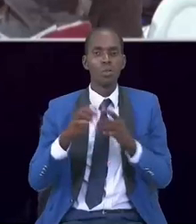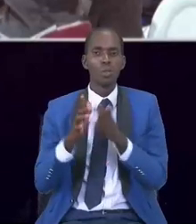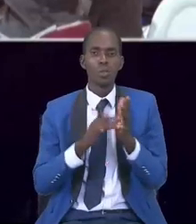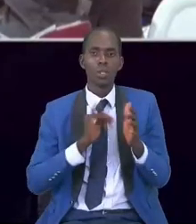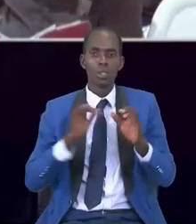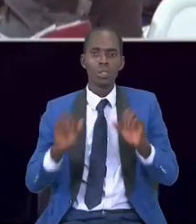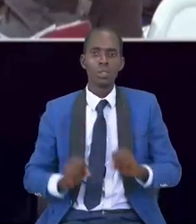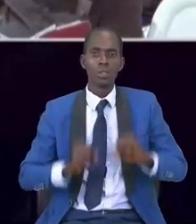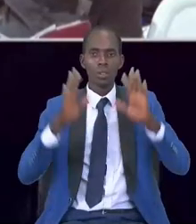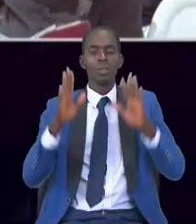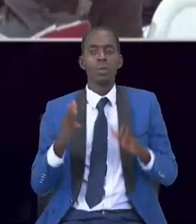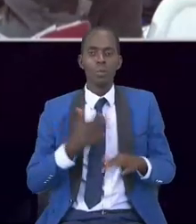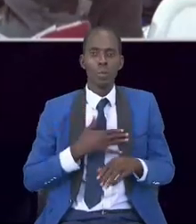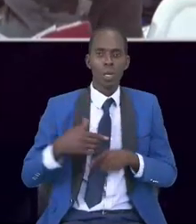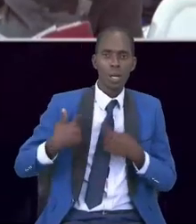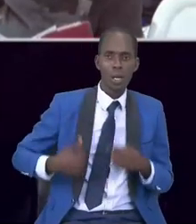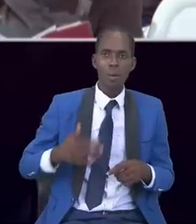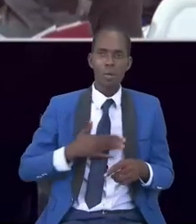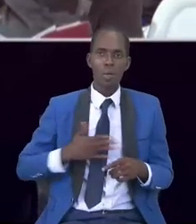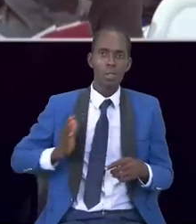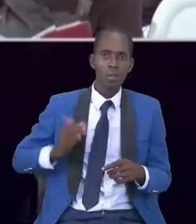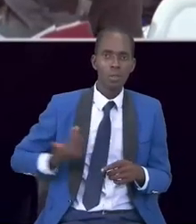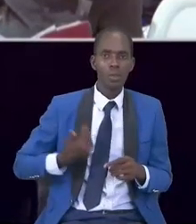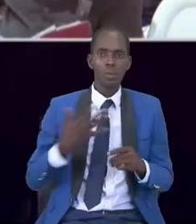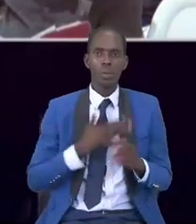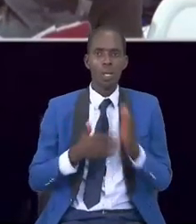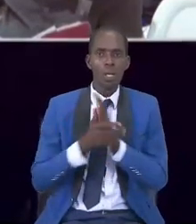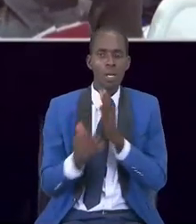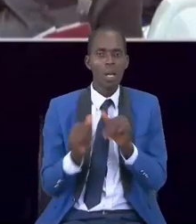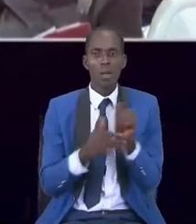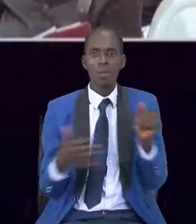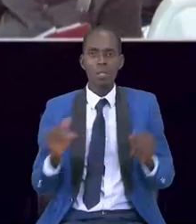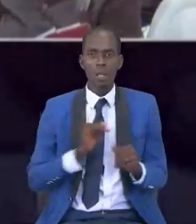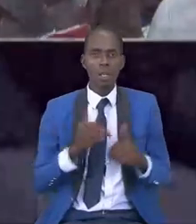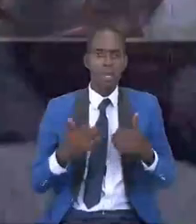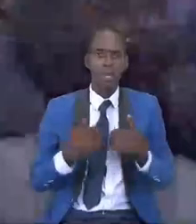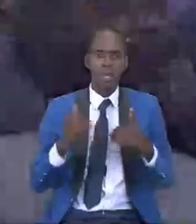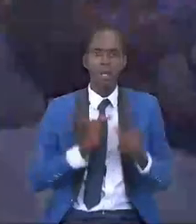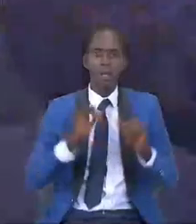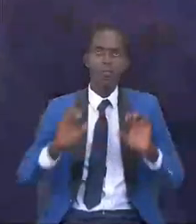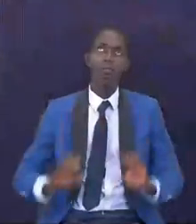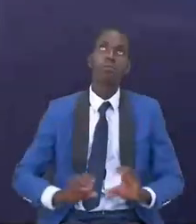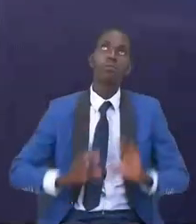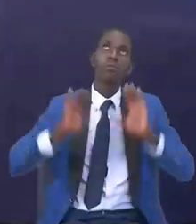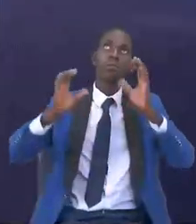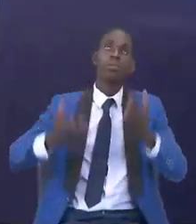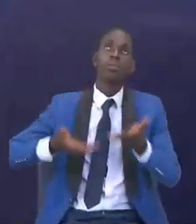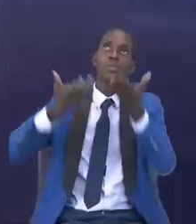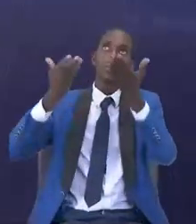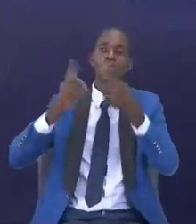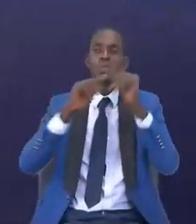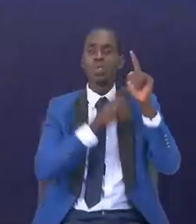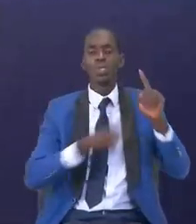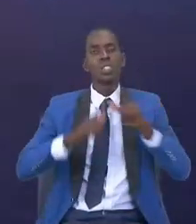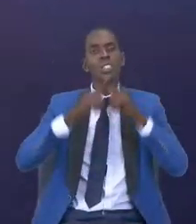gratuitement mon cœur, ma vie, tout ce que j'ai. Je consacre au Seigneur. Grande sera ta récompense au